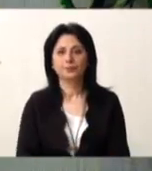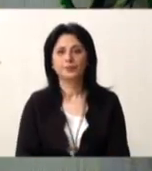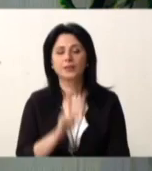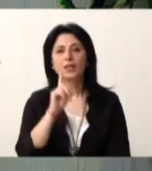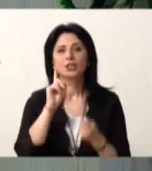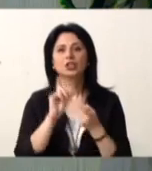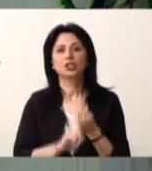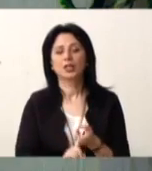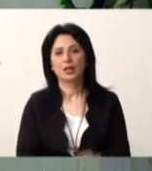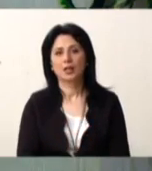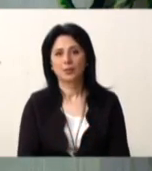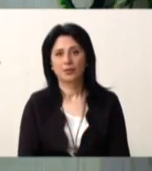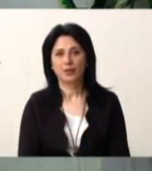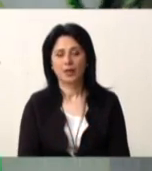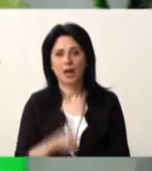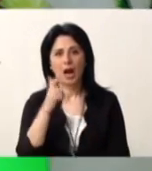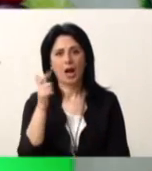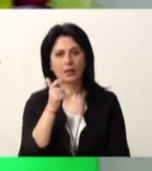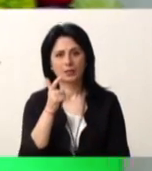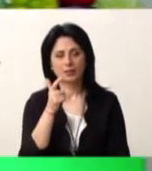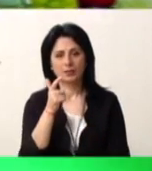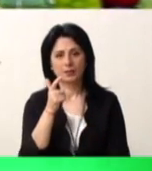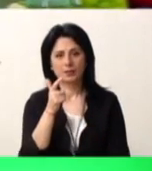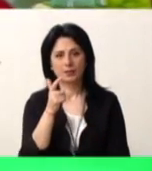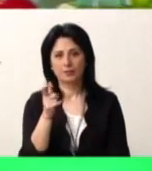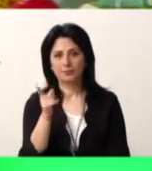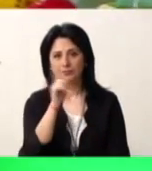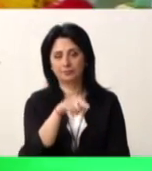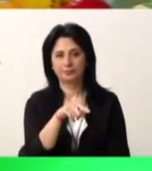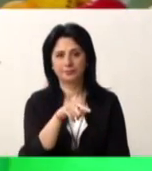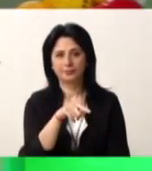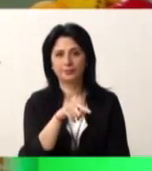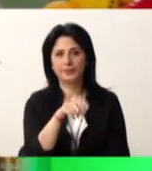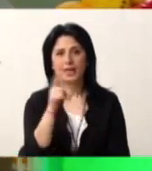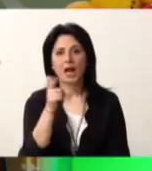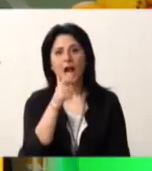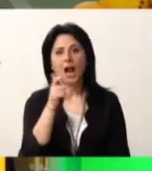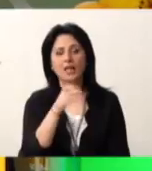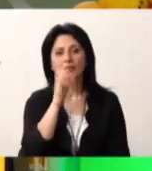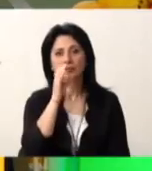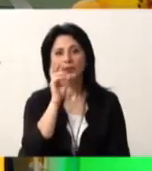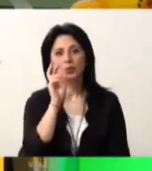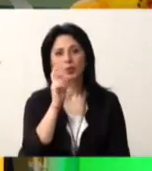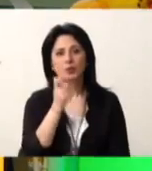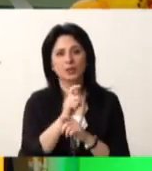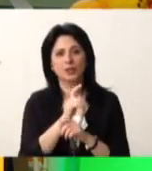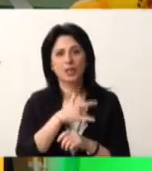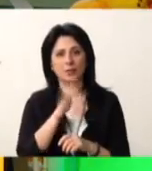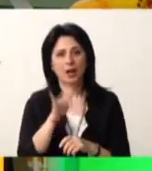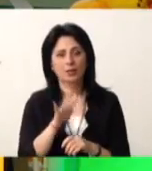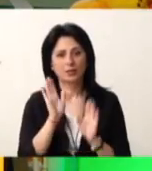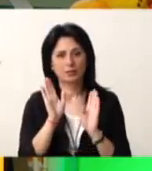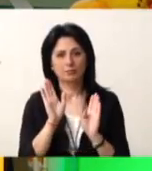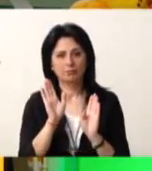რა შეეხება გაზიანი ახსენეთ, აი მე მონაცვლეობით ვივლი ამ ზონებში. გაზიან სასმელებთან დაკავშირებით ძალიან მკაცრები